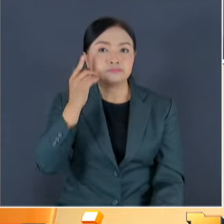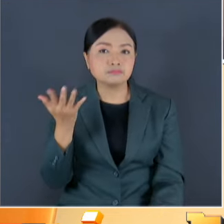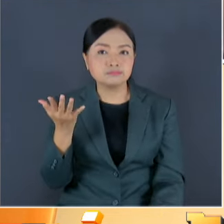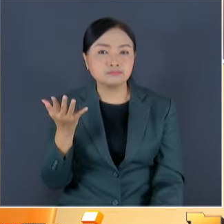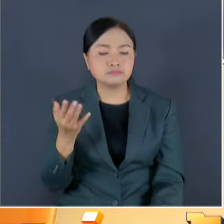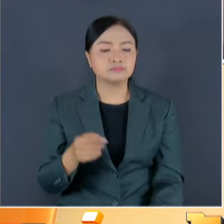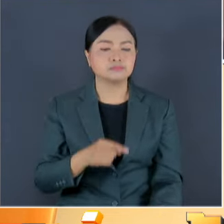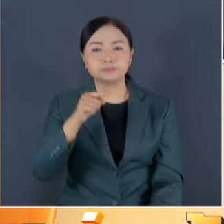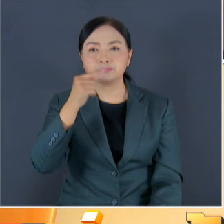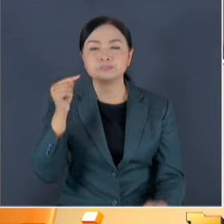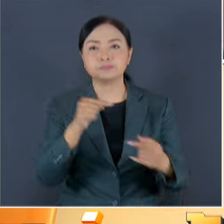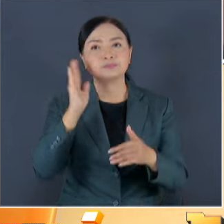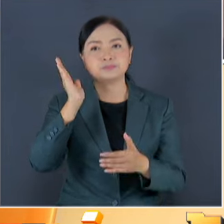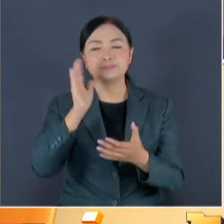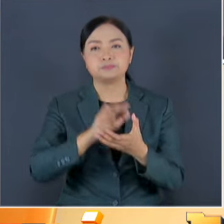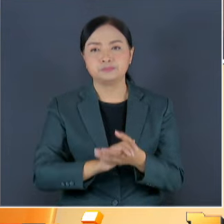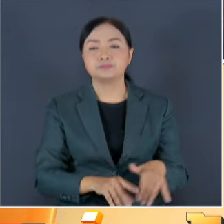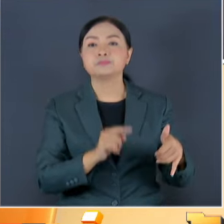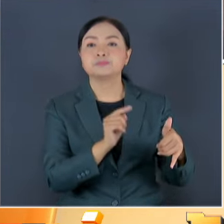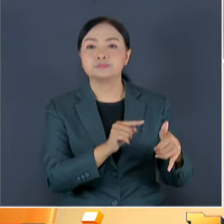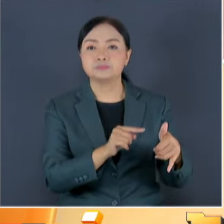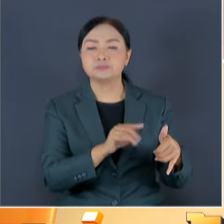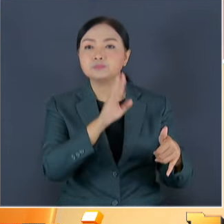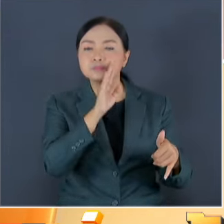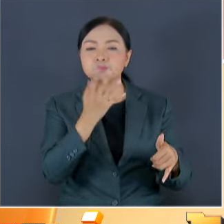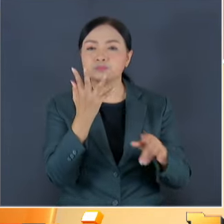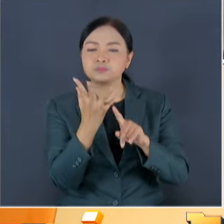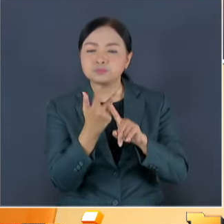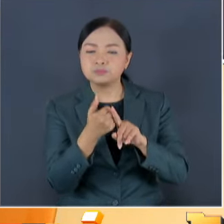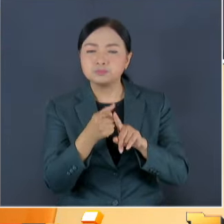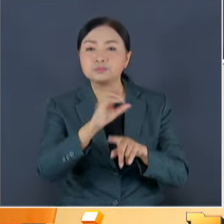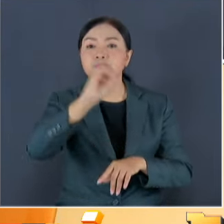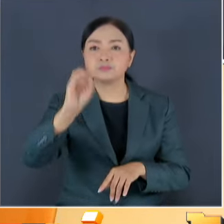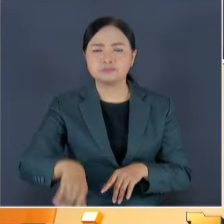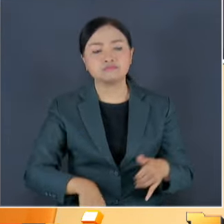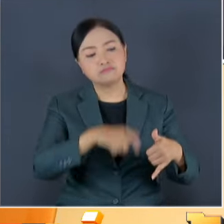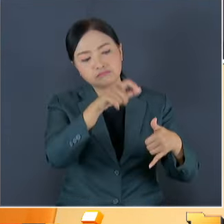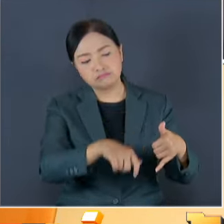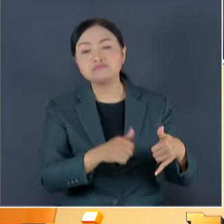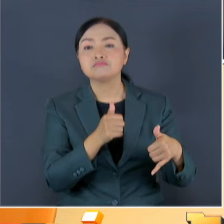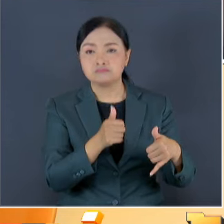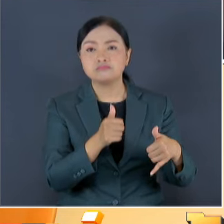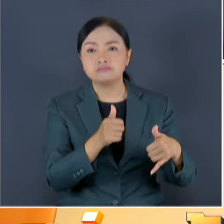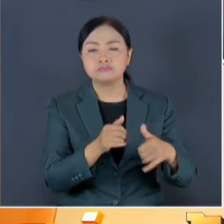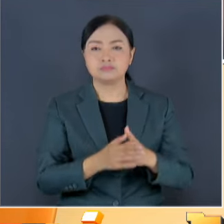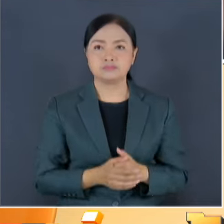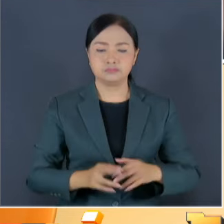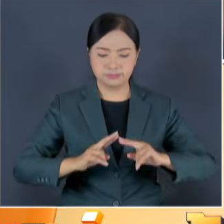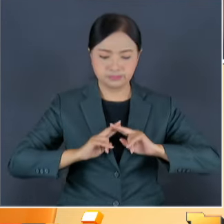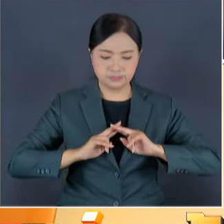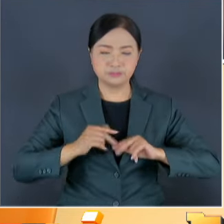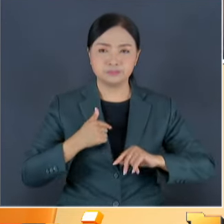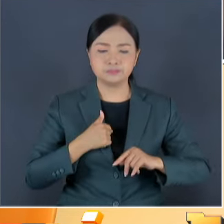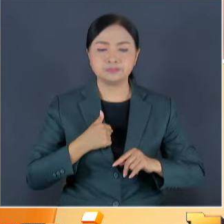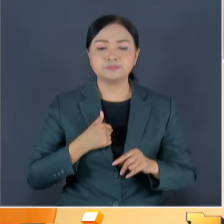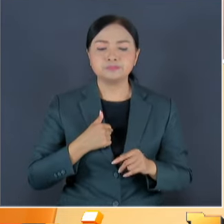อพูดถึงสามีของเธอนะคะว่าเอาจริงๆเสียชัดนะถ้าตัดเรื่องเจ้าชู้ทิ้งนะเขาเป็นคนดีคนนึงเลยและตัวเธอเอง